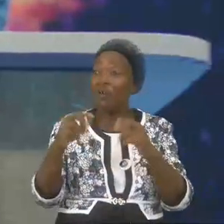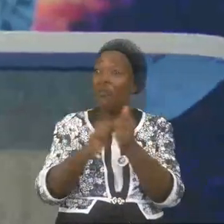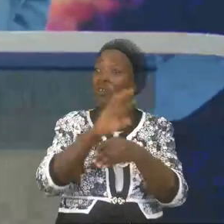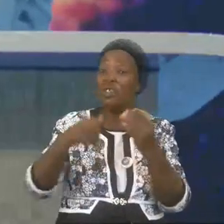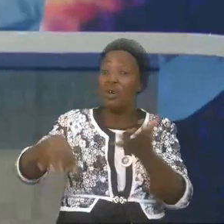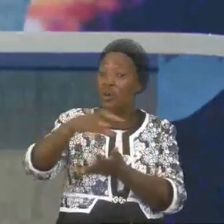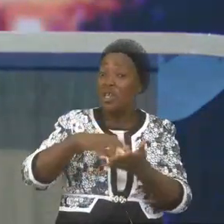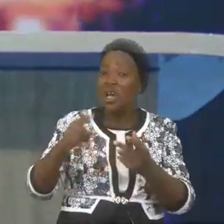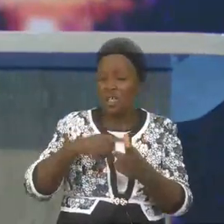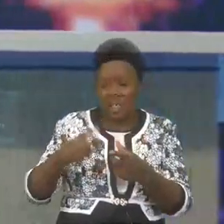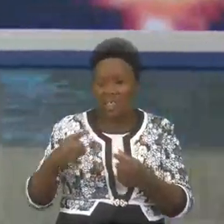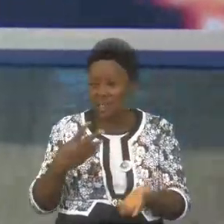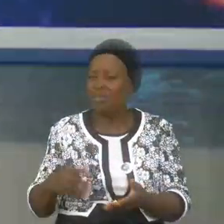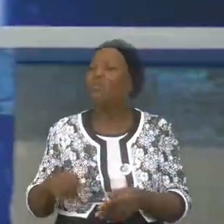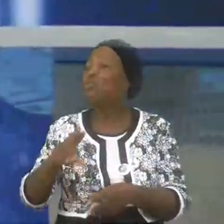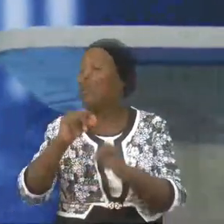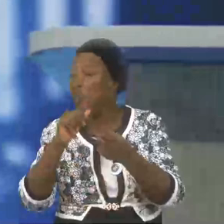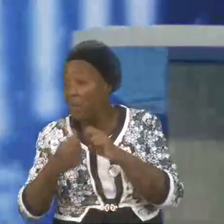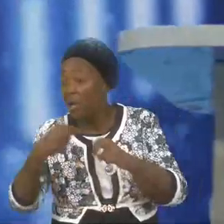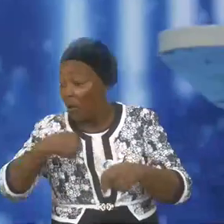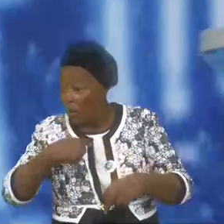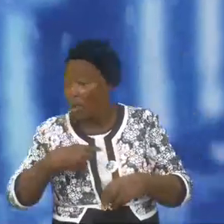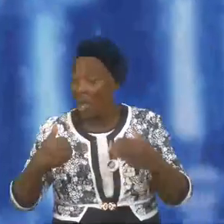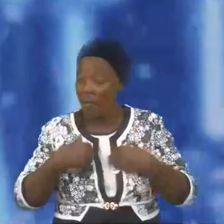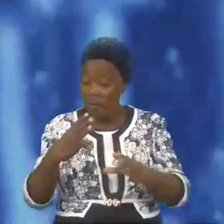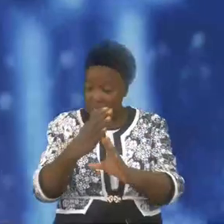Avec la conviction que c'est la vérité.